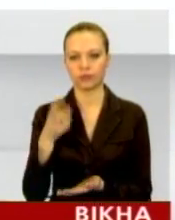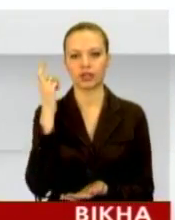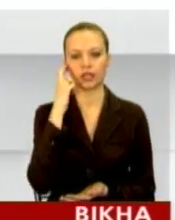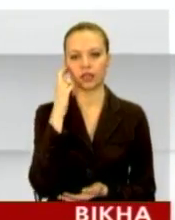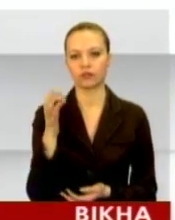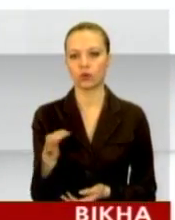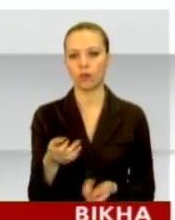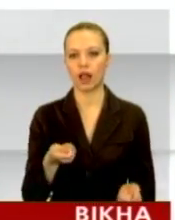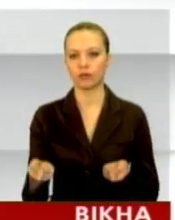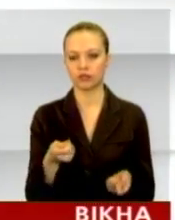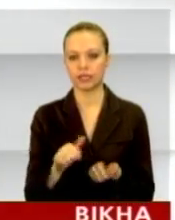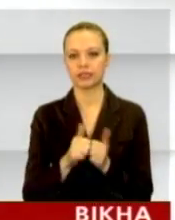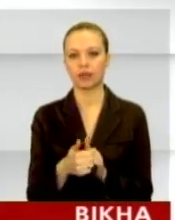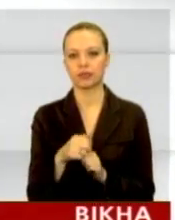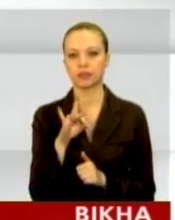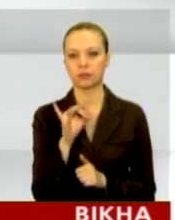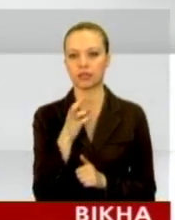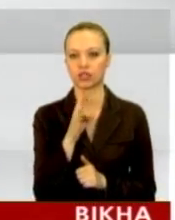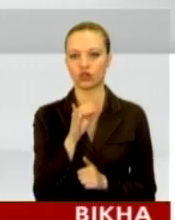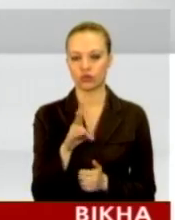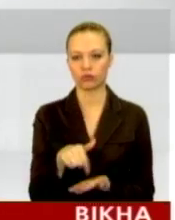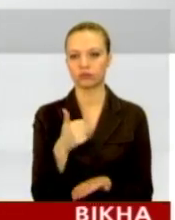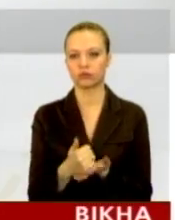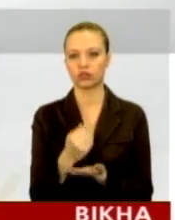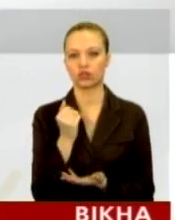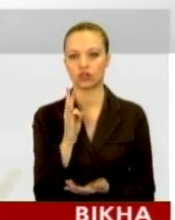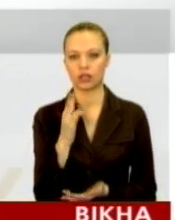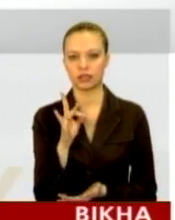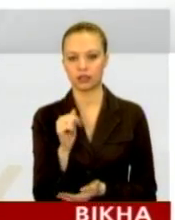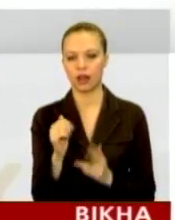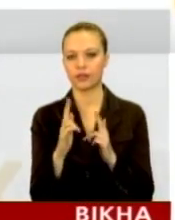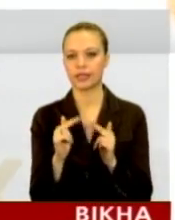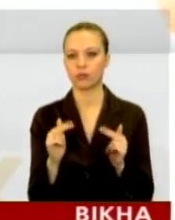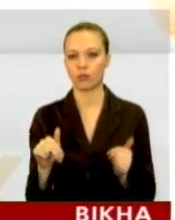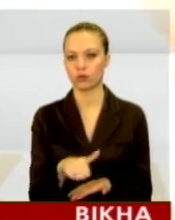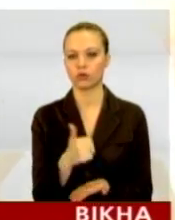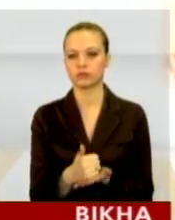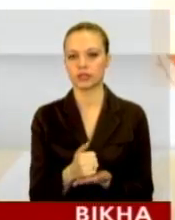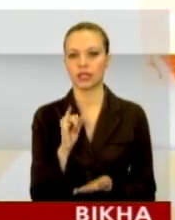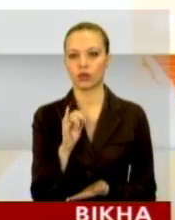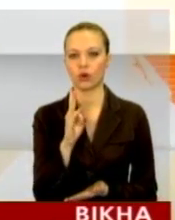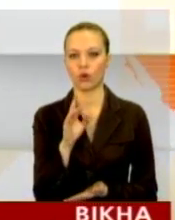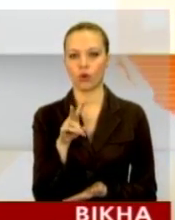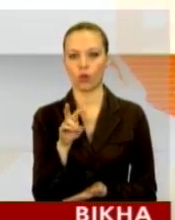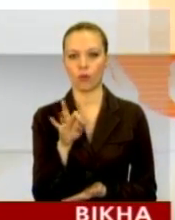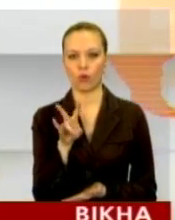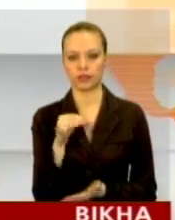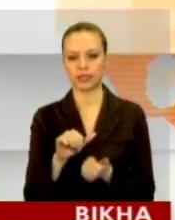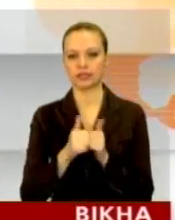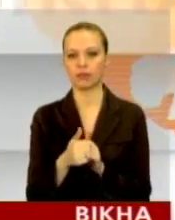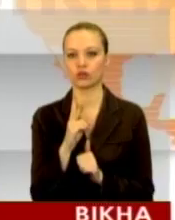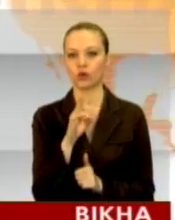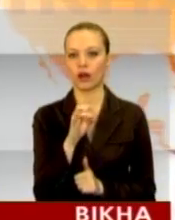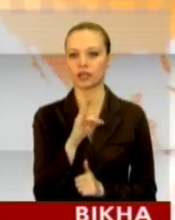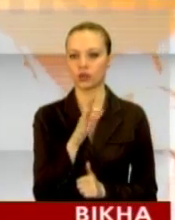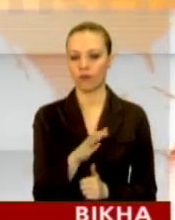Київську обладміністрацію замість Анатолія Присяжнюка очолив Володимир Шандра. Дніпропетровщину очолив Ігор Коломойський замість Дмитра